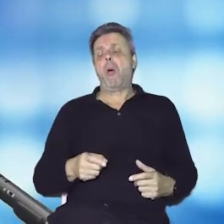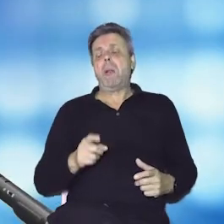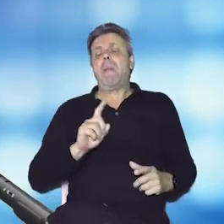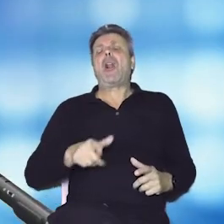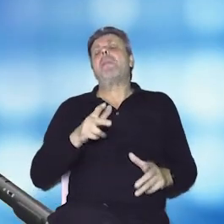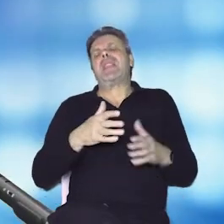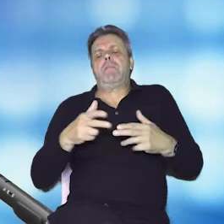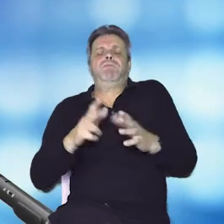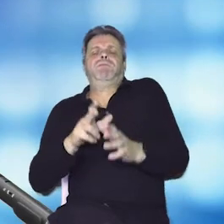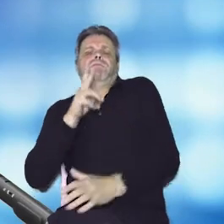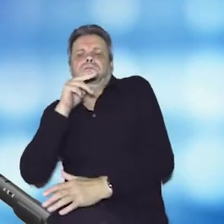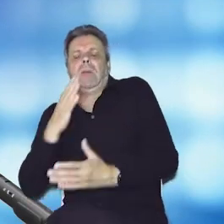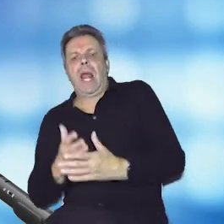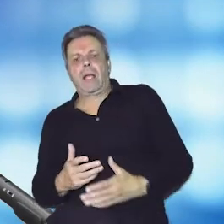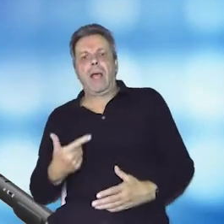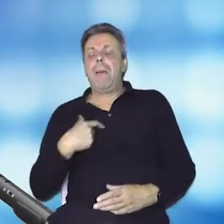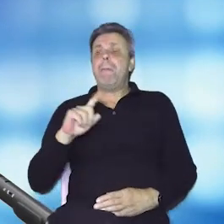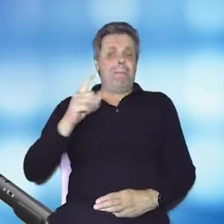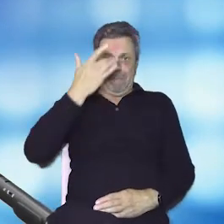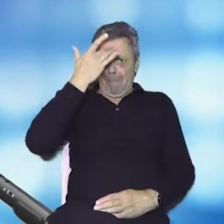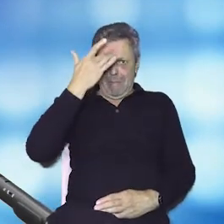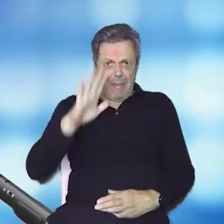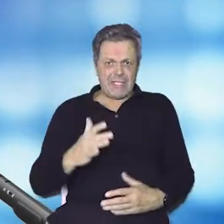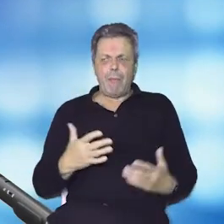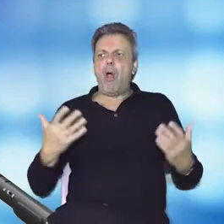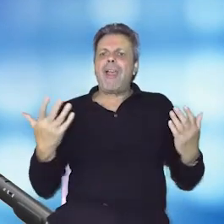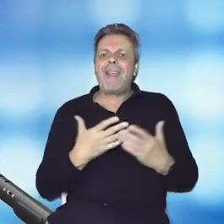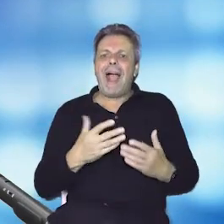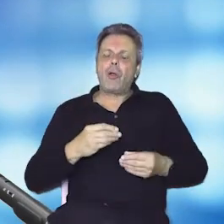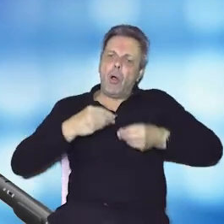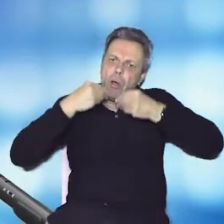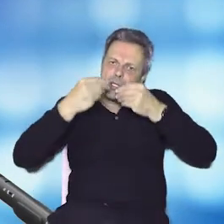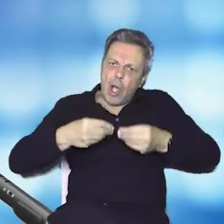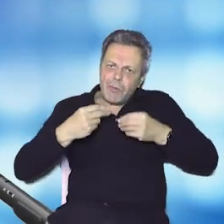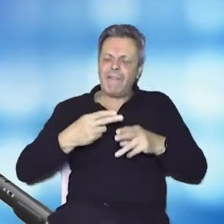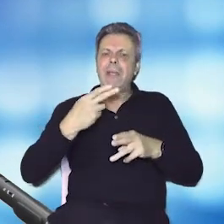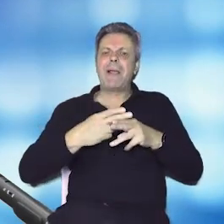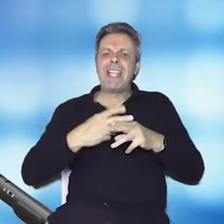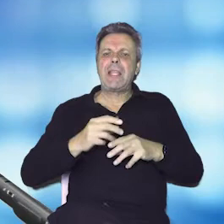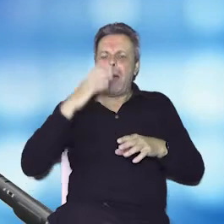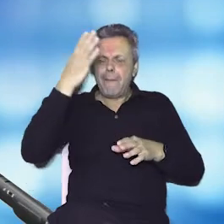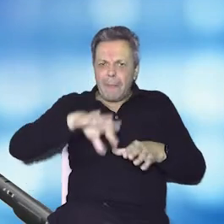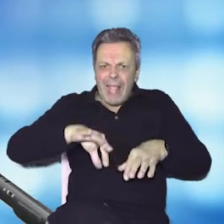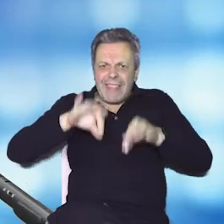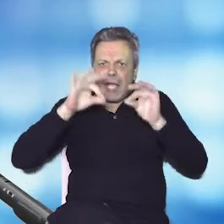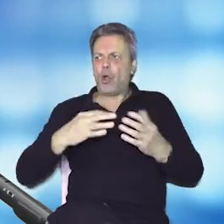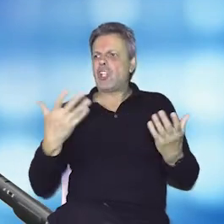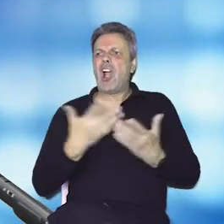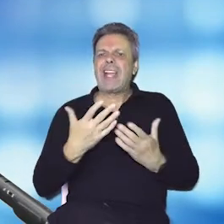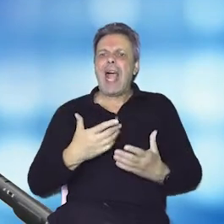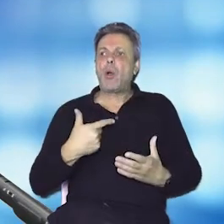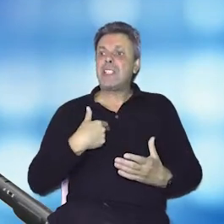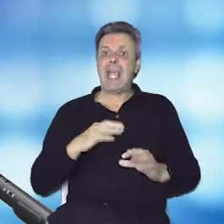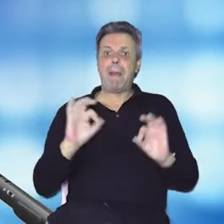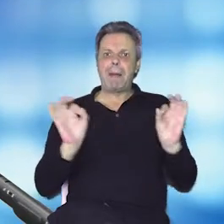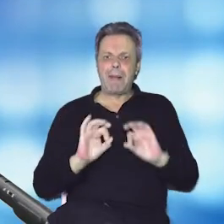jel? Mi nismo obučeni na koji način saopćavati pacijentima dijagnozu, na koji način sebe pripremiti,